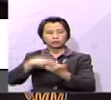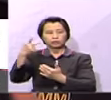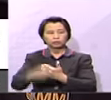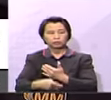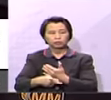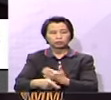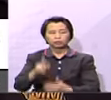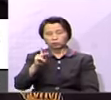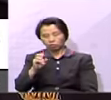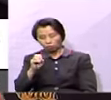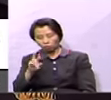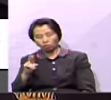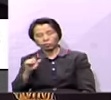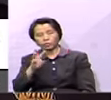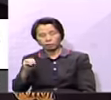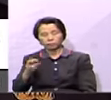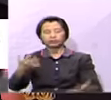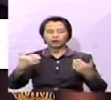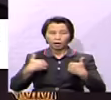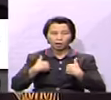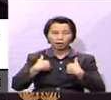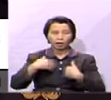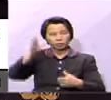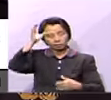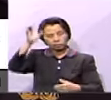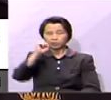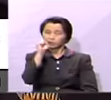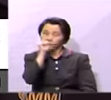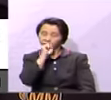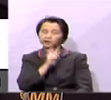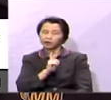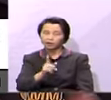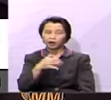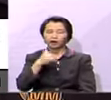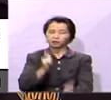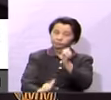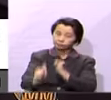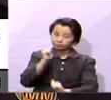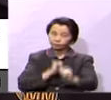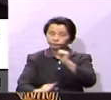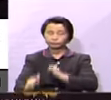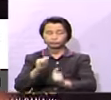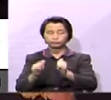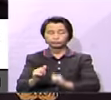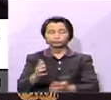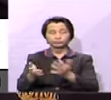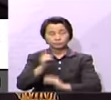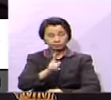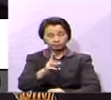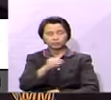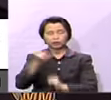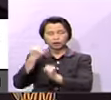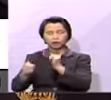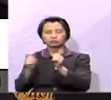bersama dengan Ustaz Dasuki, dan seterusnya kita ada concert nasyid dan teater musical bersama dengan Generasi Harapan, dan diakhiri